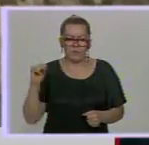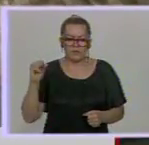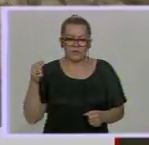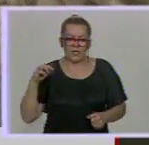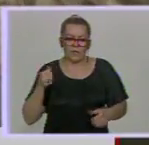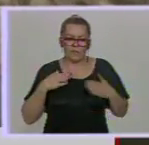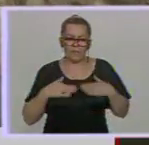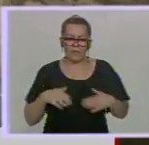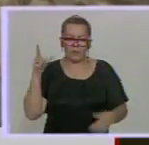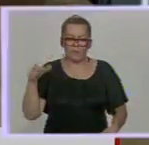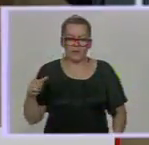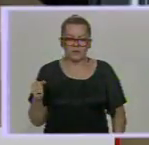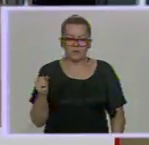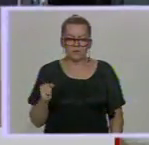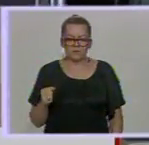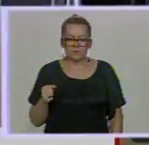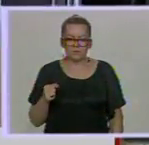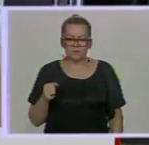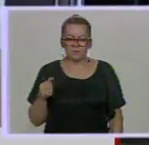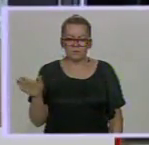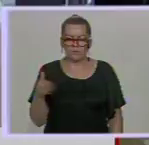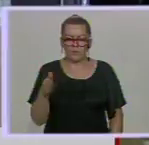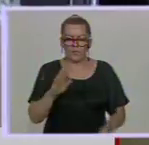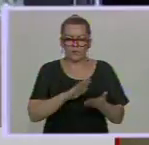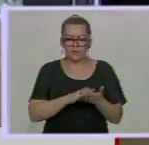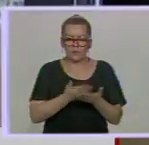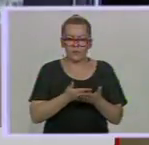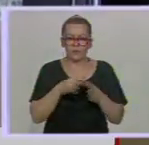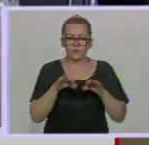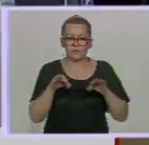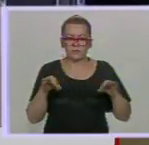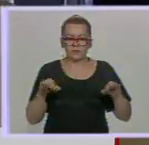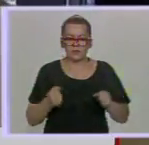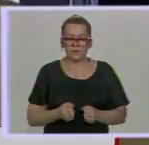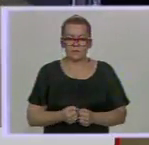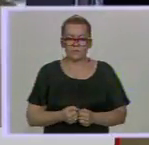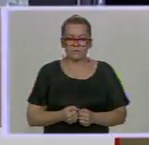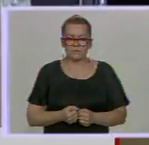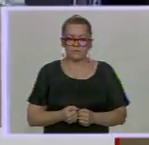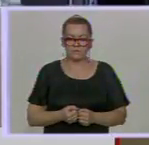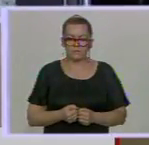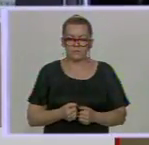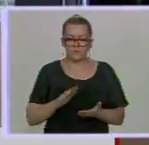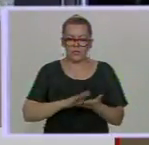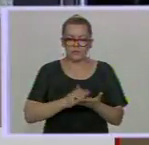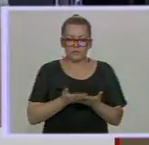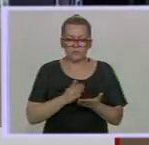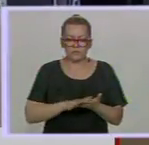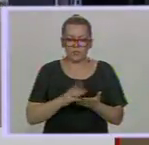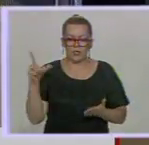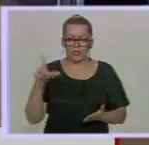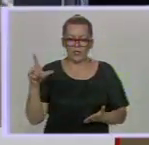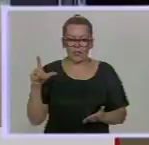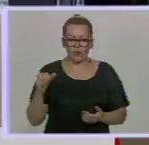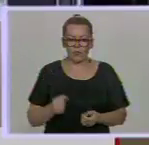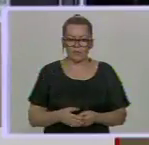preferată a turiștilor. Peștele se prăjește pe plită cu sare, să coc legumele, ardei,